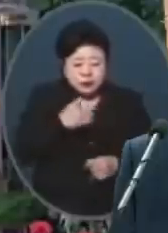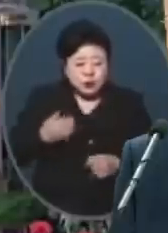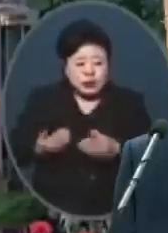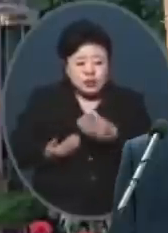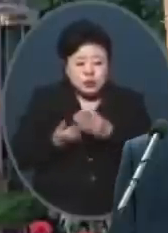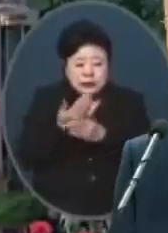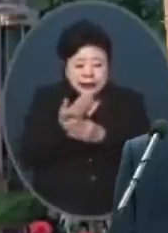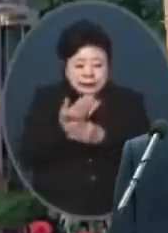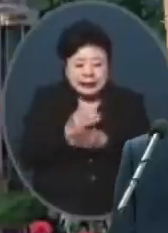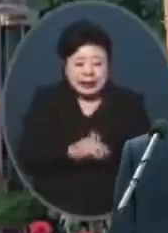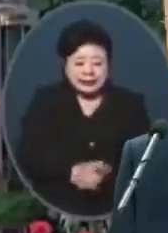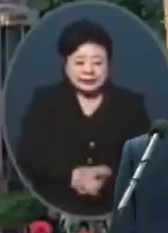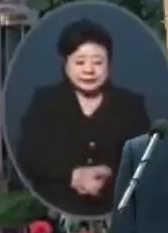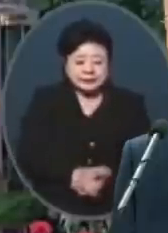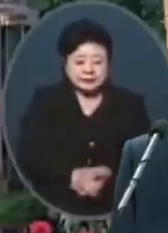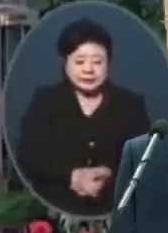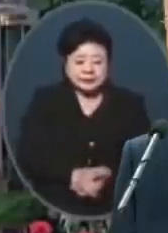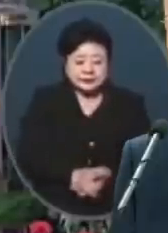솟아난 것입니다